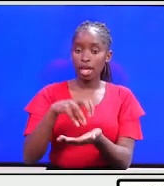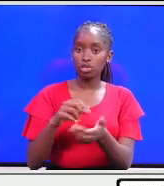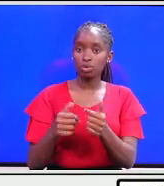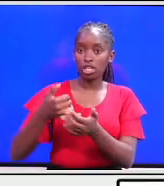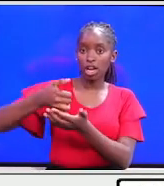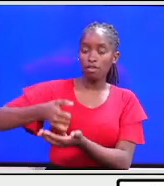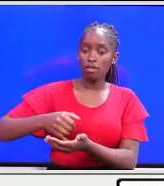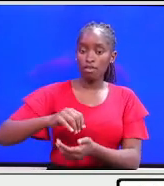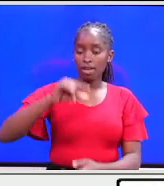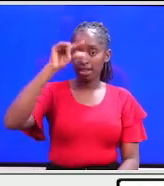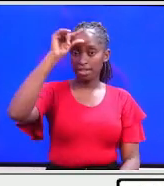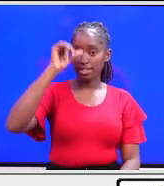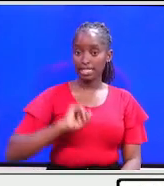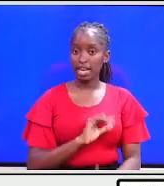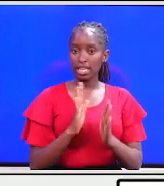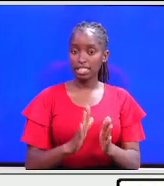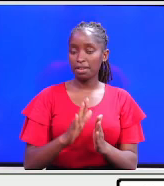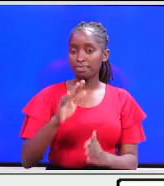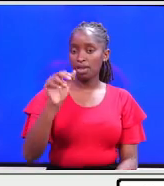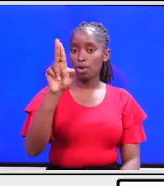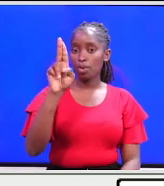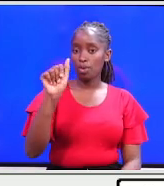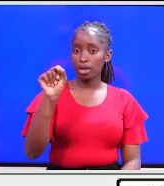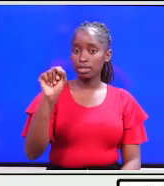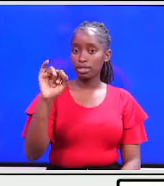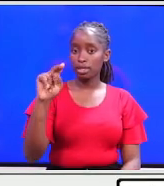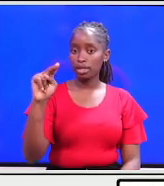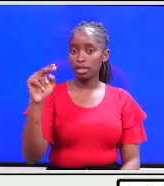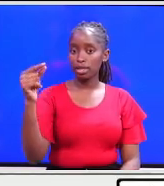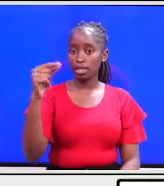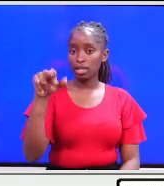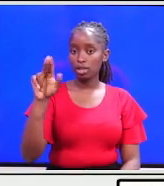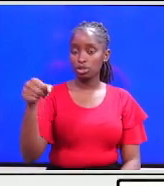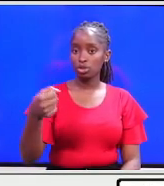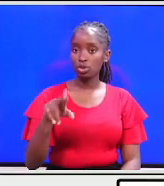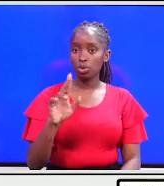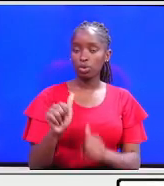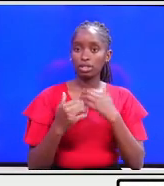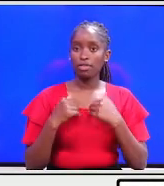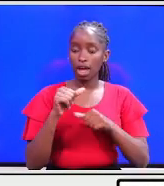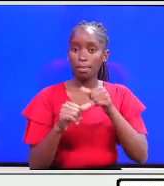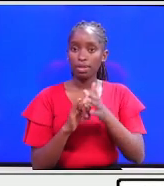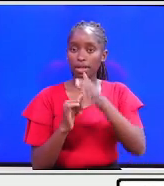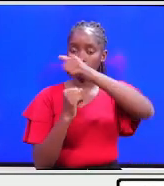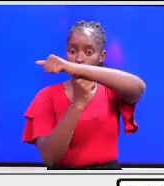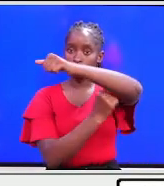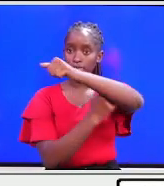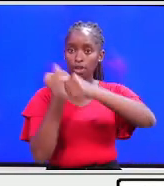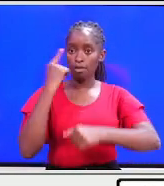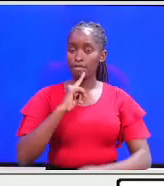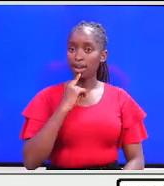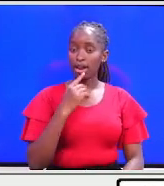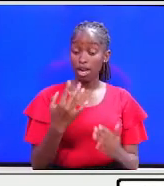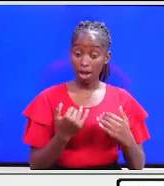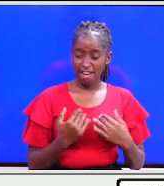seneta wa Uasin Gishu Jackson Mandago, na kuhusiana na ambayo ni kuhusiana na sakata ya ufa mfadhili wa masomo ya Finland. Hivyo basi ameelezea mengi